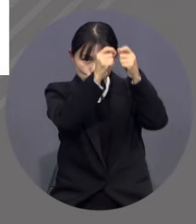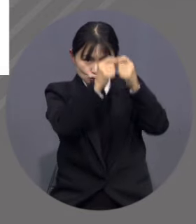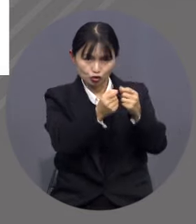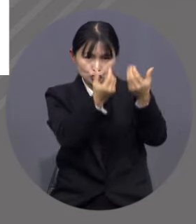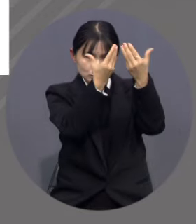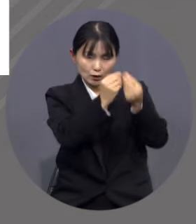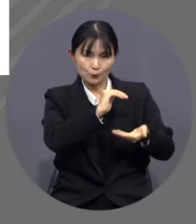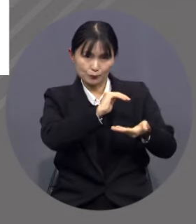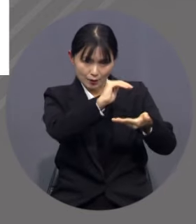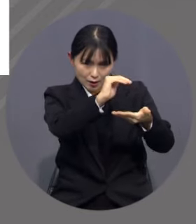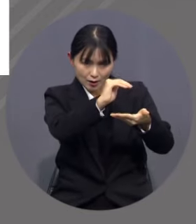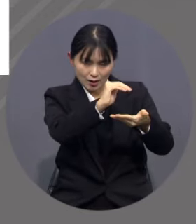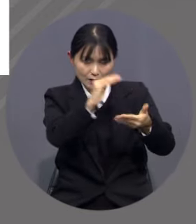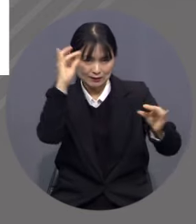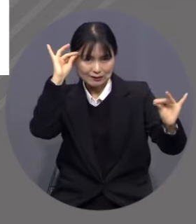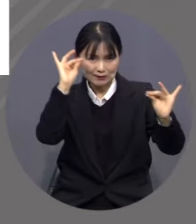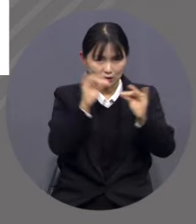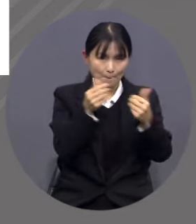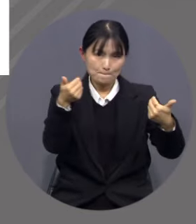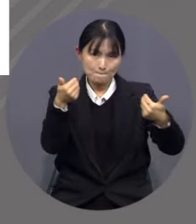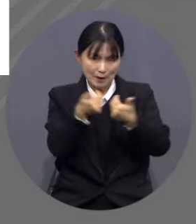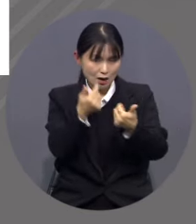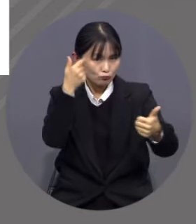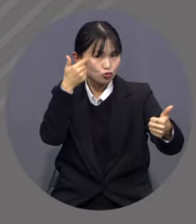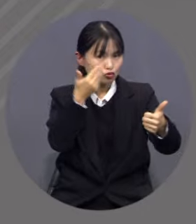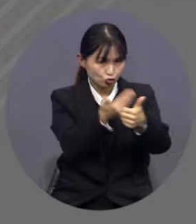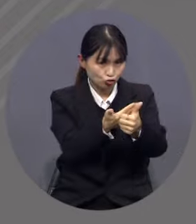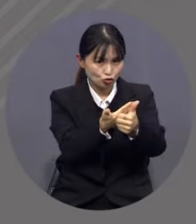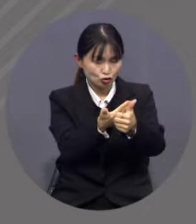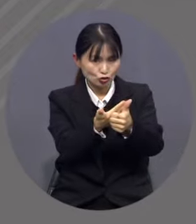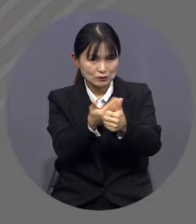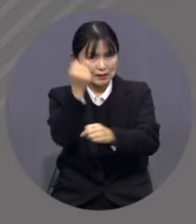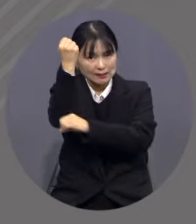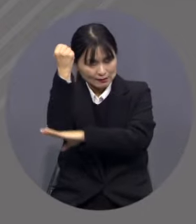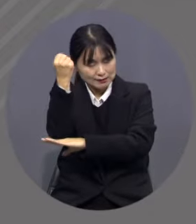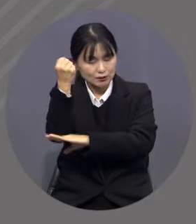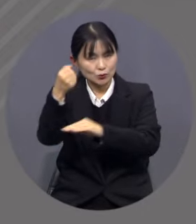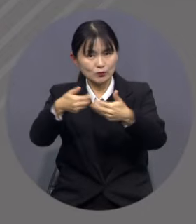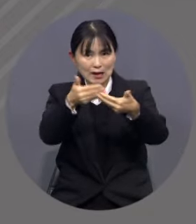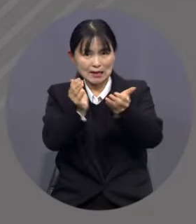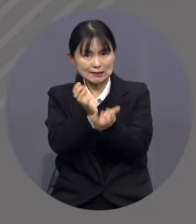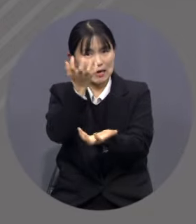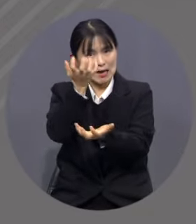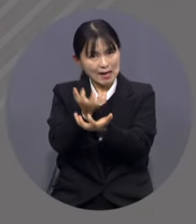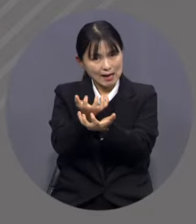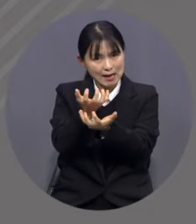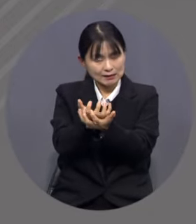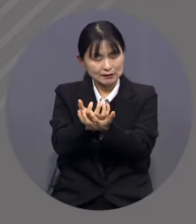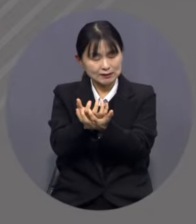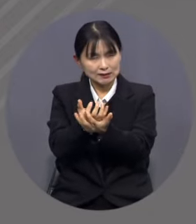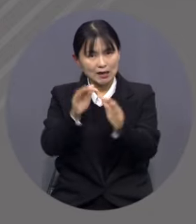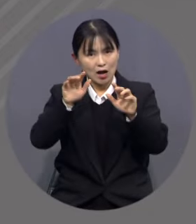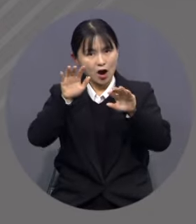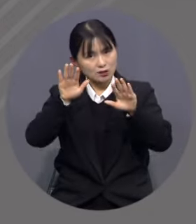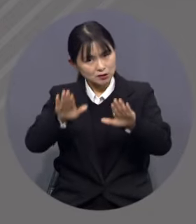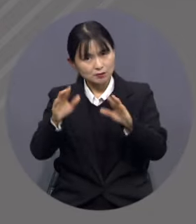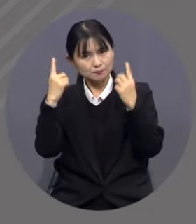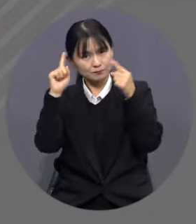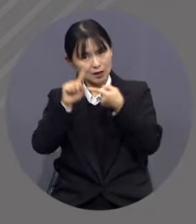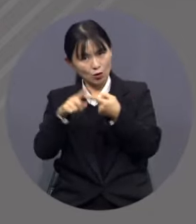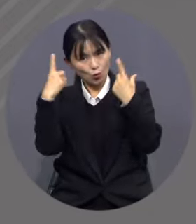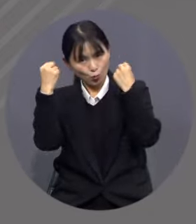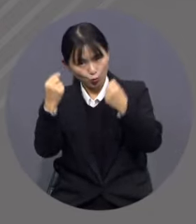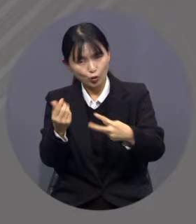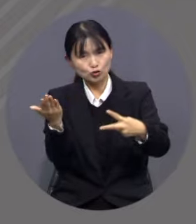내용들을 설명하고 찬성과 반대를 묻는 방식과 기초자치안과 현행체제 유지안 두 가지 대안